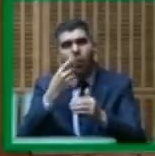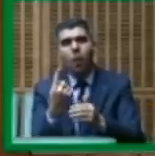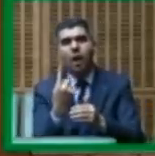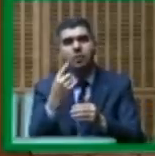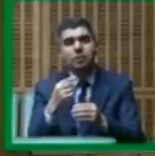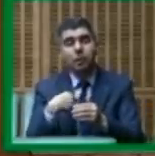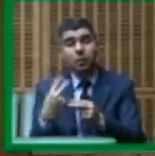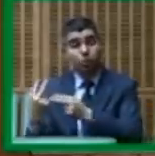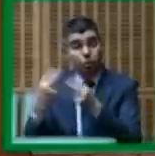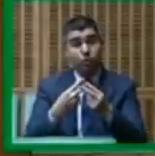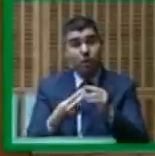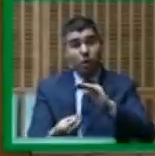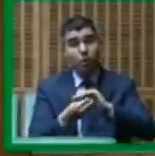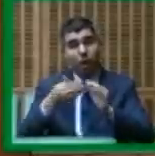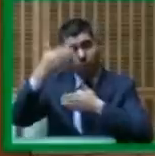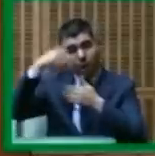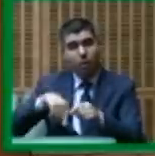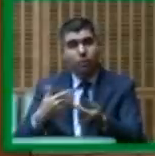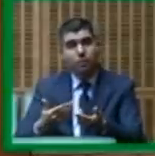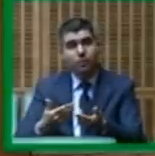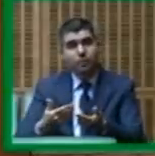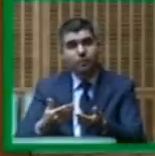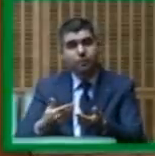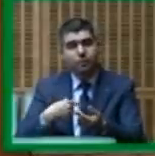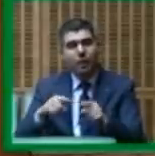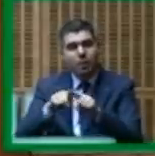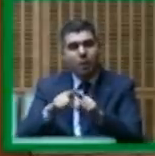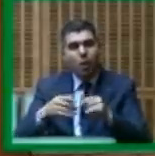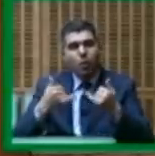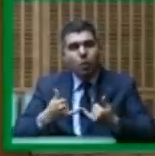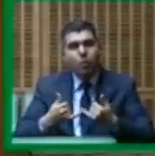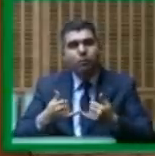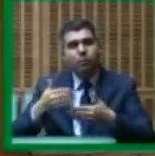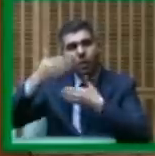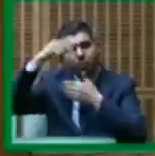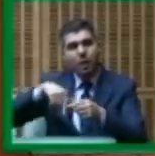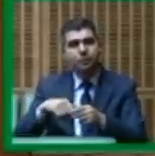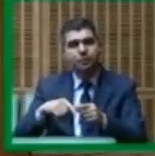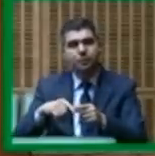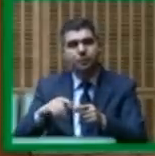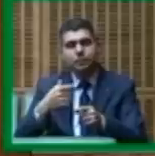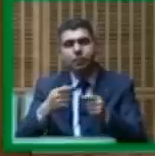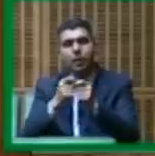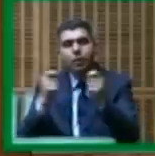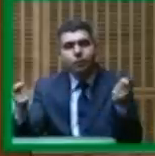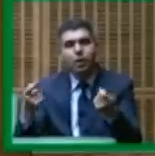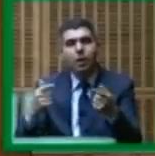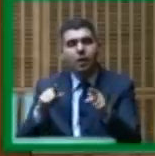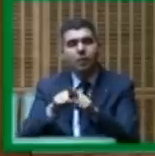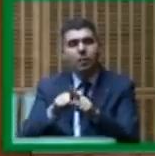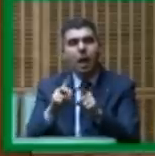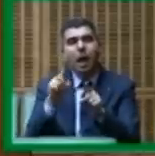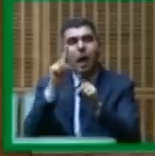أنا اللي جبت الرشوة للمغرب. اليوم هذا الصباح هذا ترانسبارونسي كتخرج كتقول المغرب ربح 11